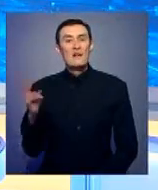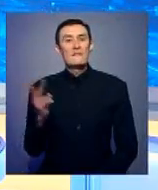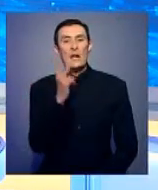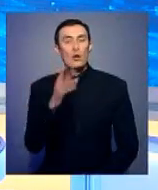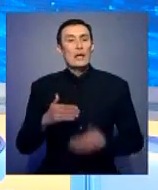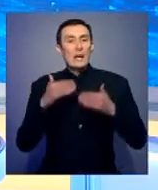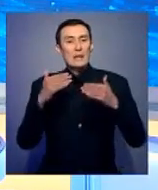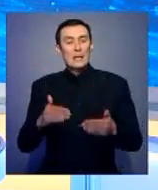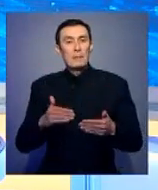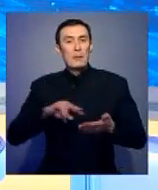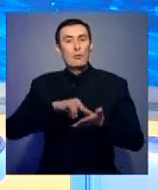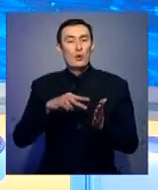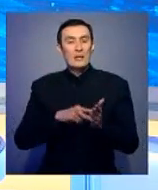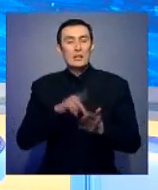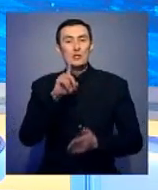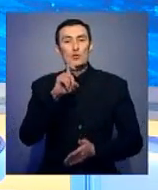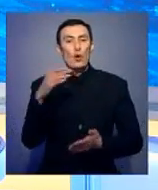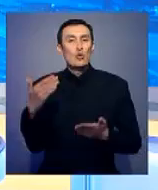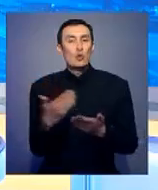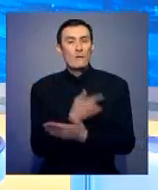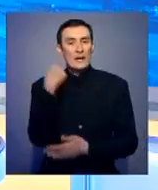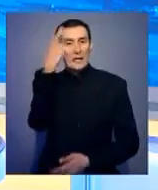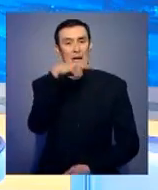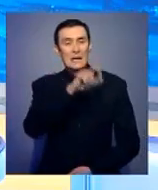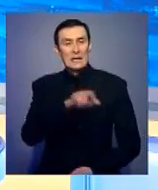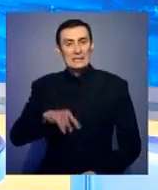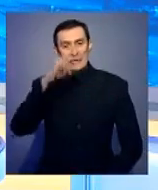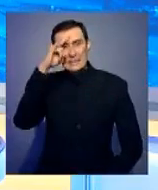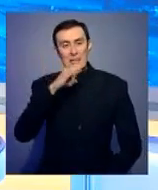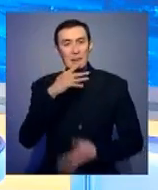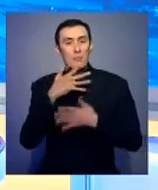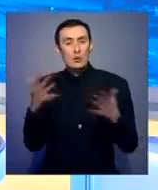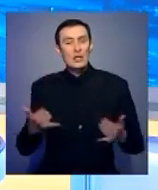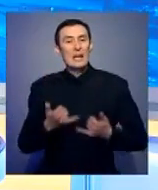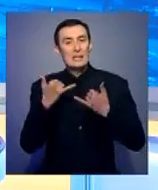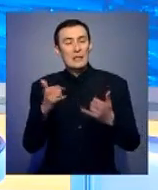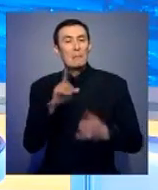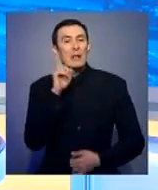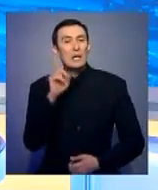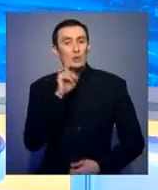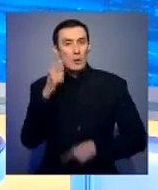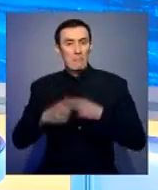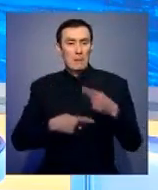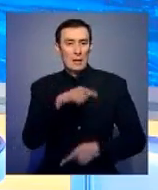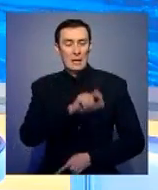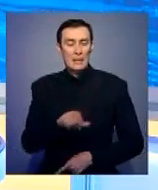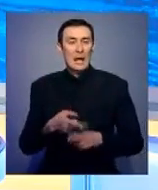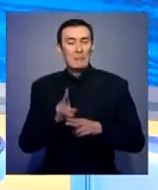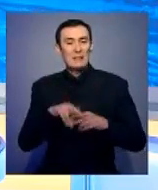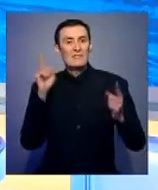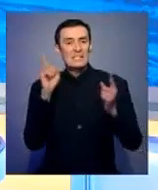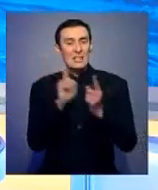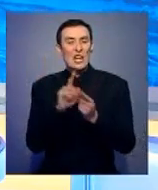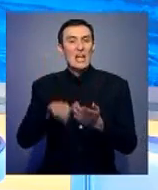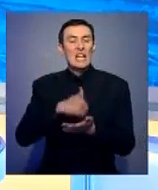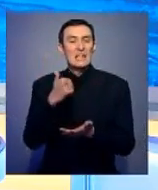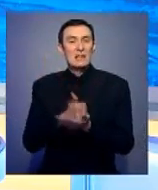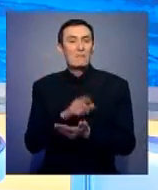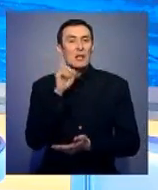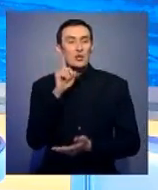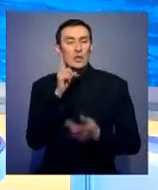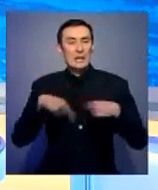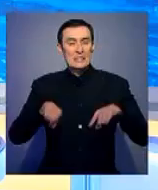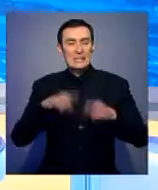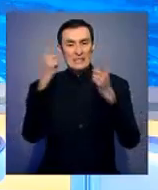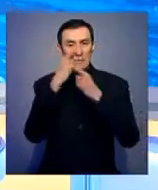Второй этап проекта «100 новых лиц Казахстана» будет больше ориентирован на молодое поколение. Об этом на встрече с лидерами молодежных